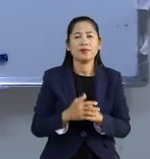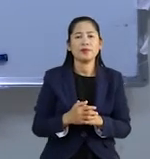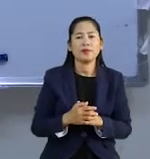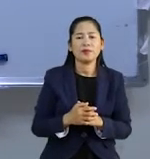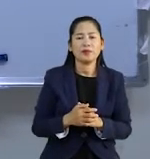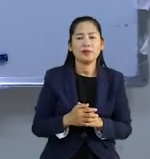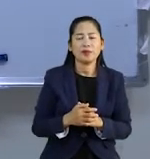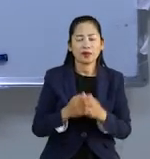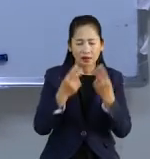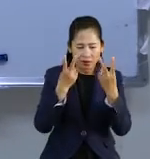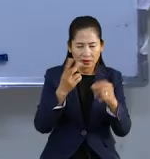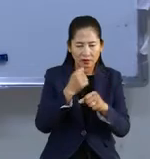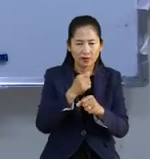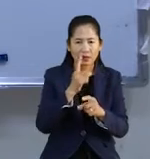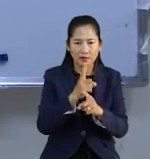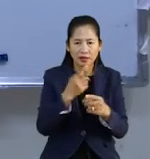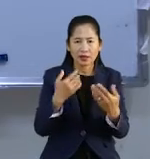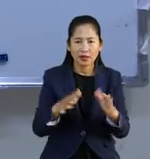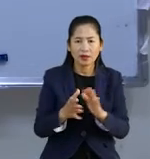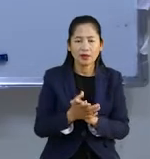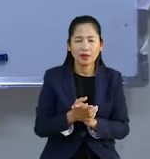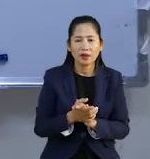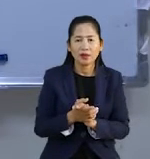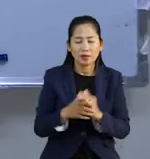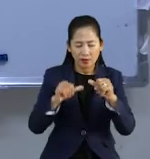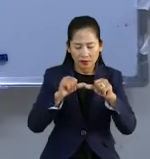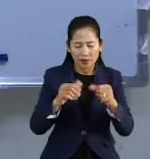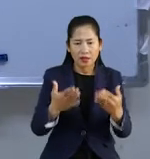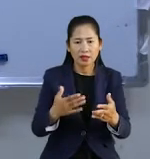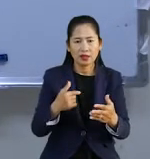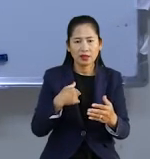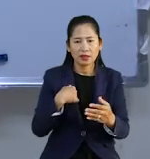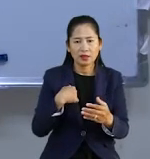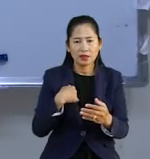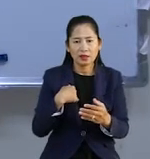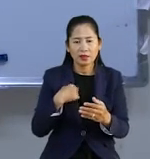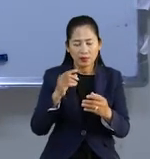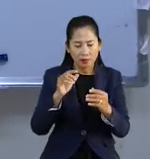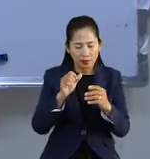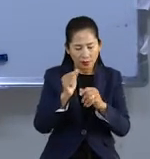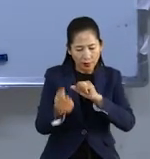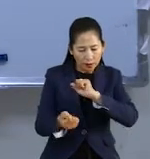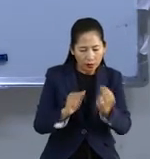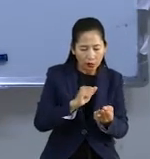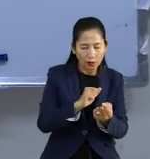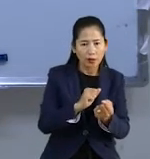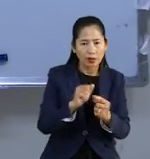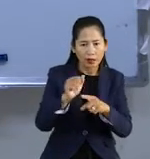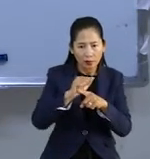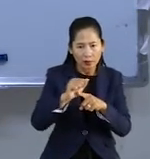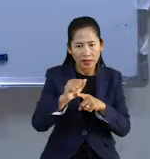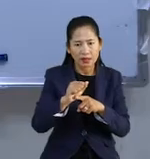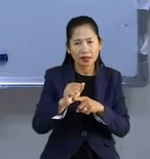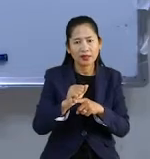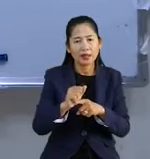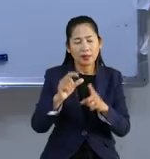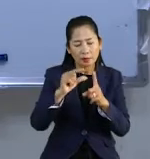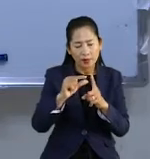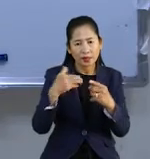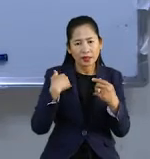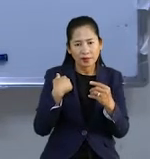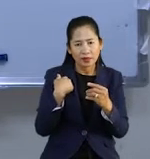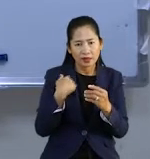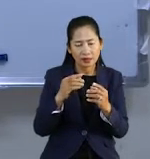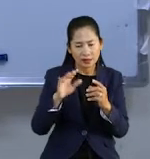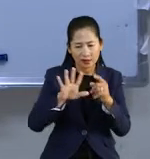งเคยแต่ก้นเฟื่องบ้านตรำตรายหายแต่บรรทัดนี้ลูกครูส่งดูลมหัดมาดองมาจังลูกครูส่งไอ้เปี้ยได้เมียนสั